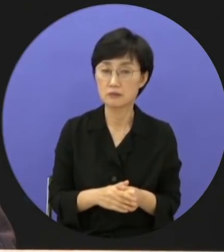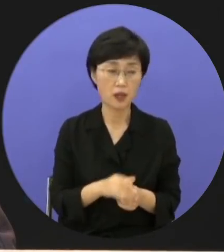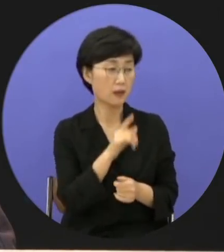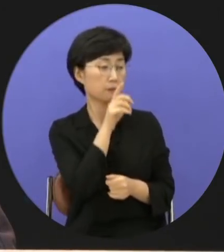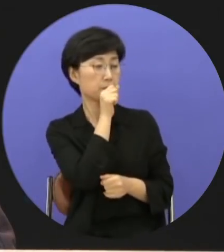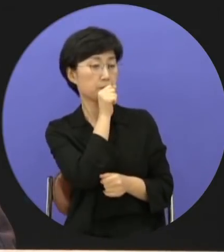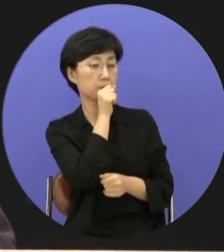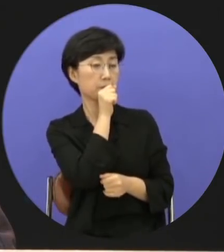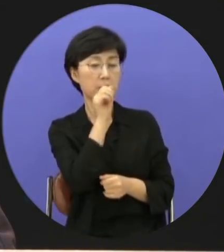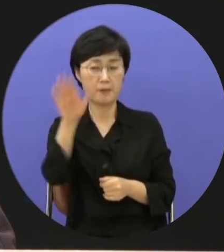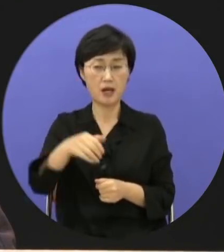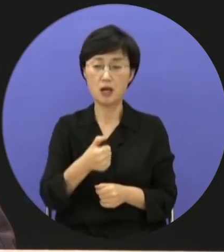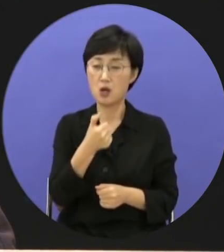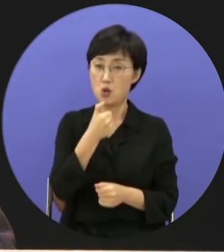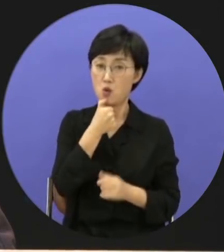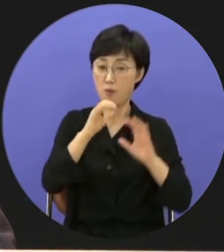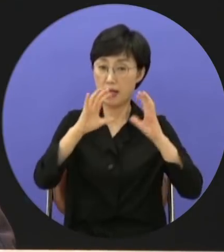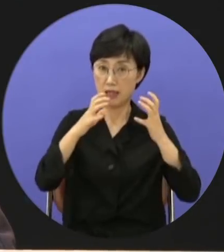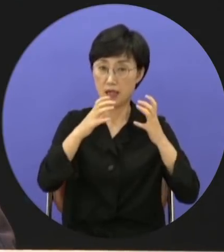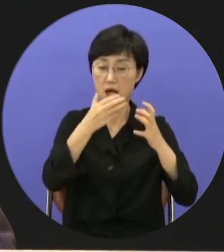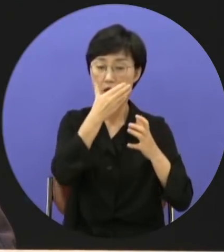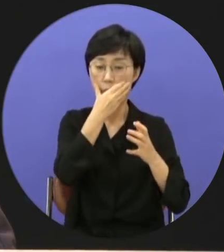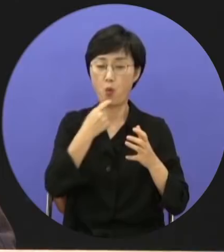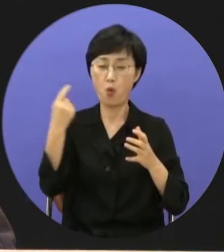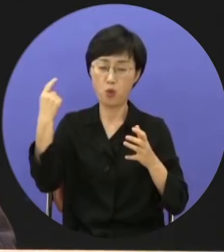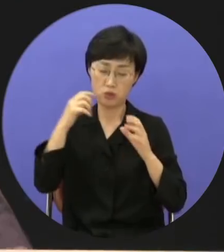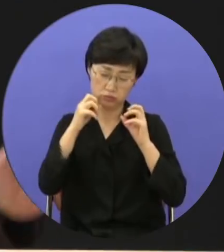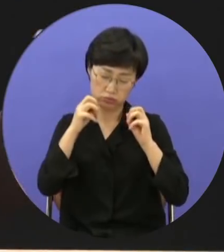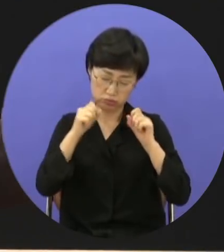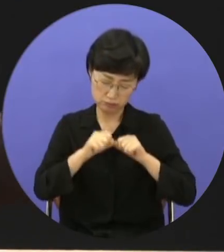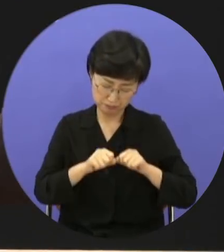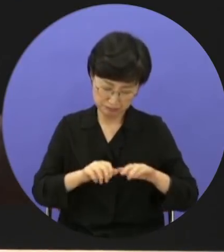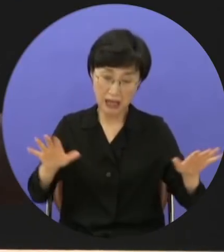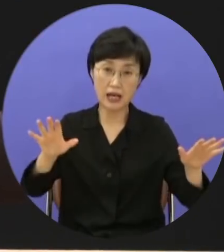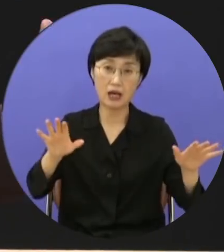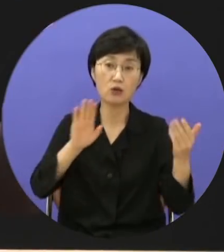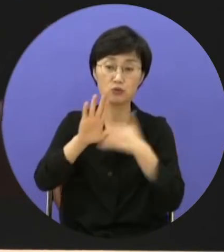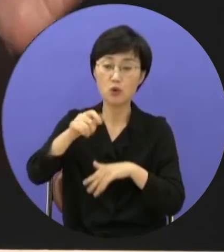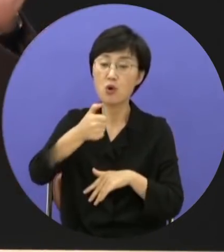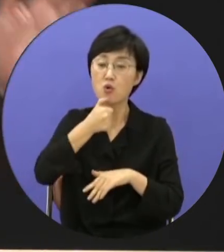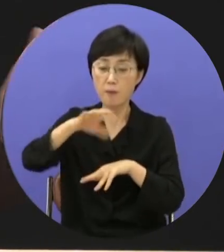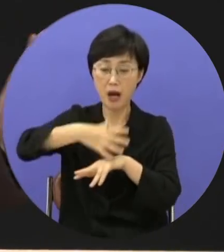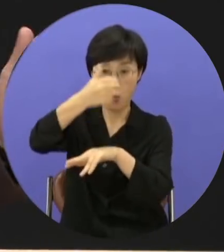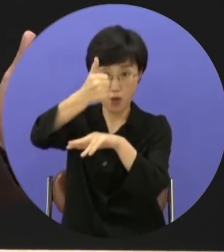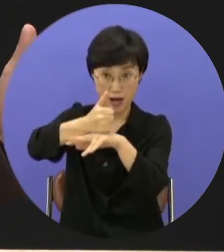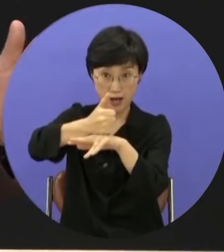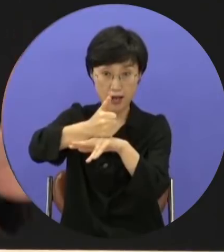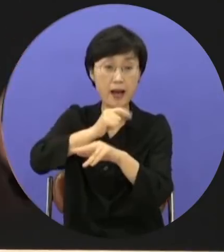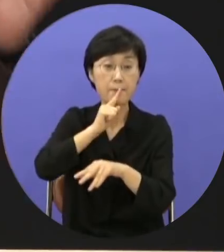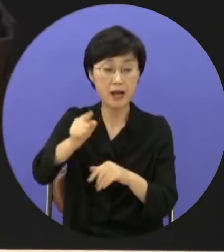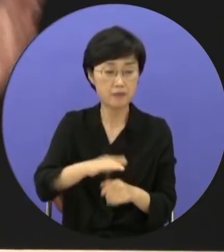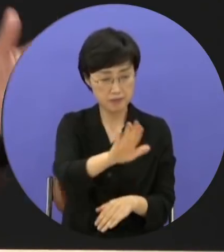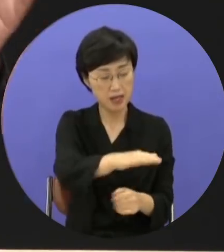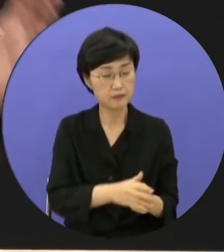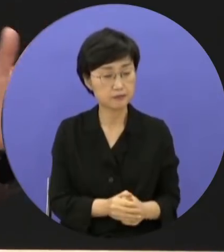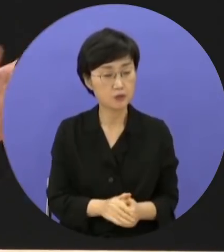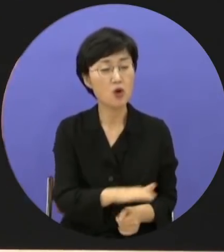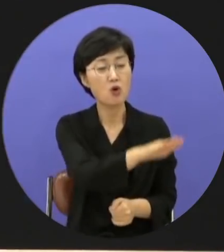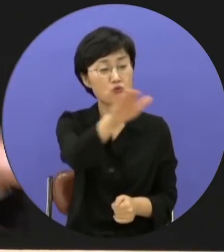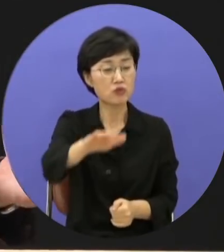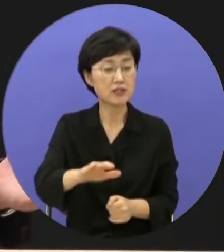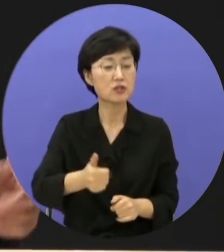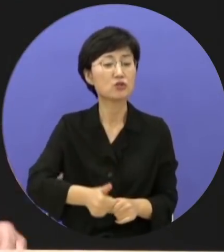로마가 복음화되면서 황제가 이제 우리는 그리스도가 우리의 주인이고 그리스도를 섬기는